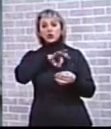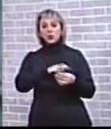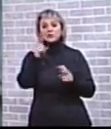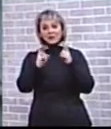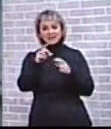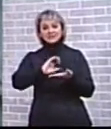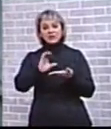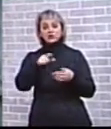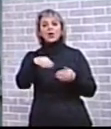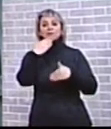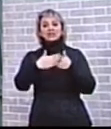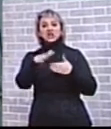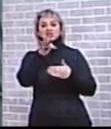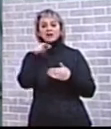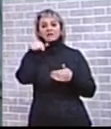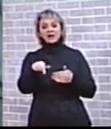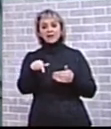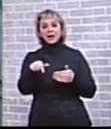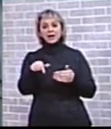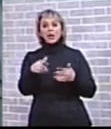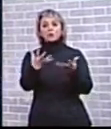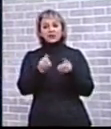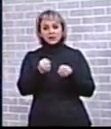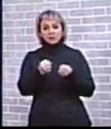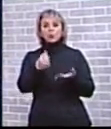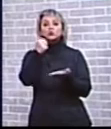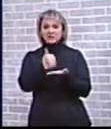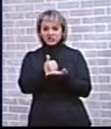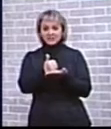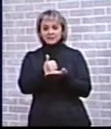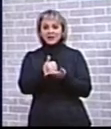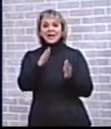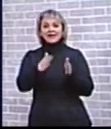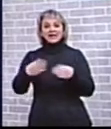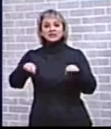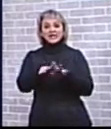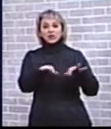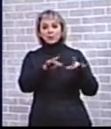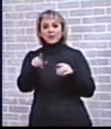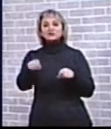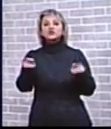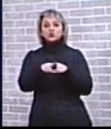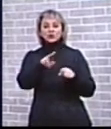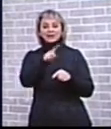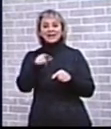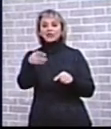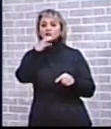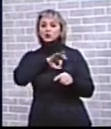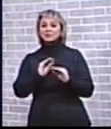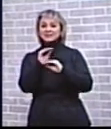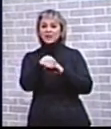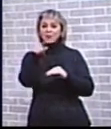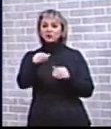производителю. Мы в ближайшее время примем, утвердим ряд таких мер. Я же говорю, все-таки какие-то льготы,